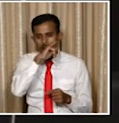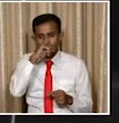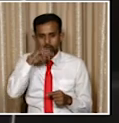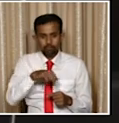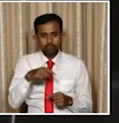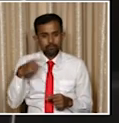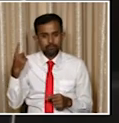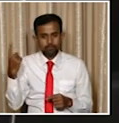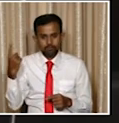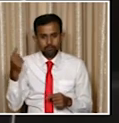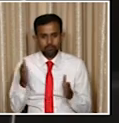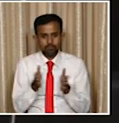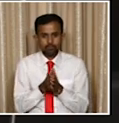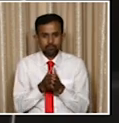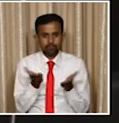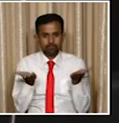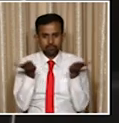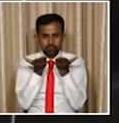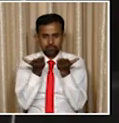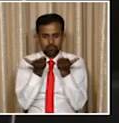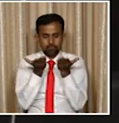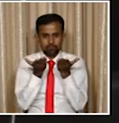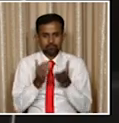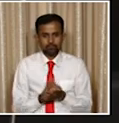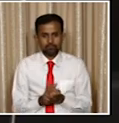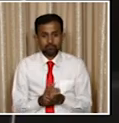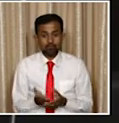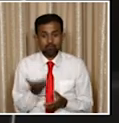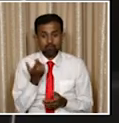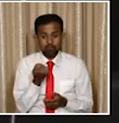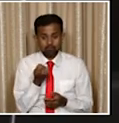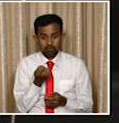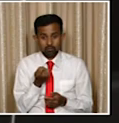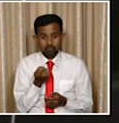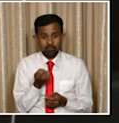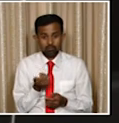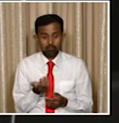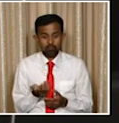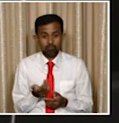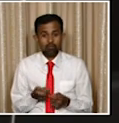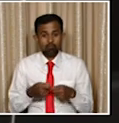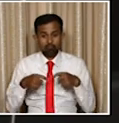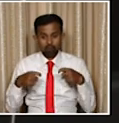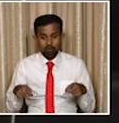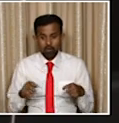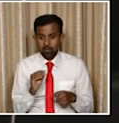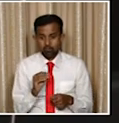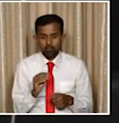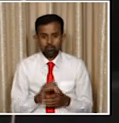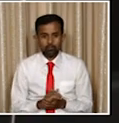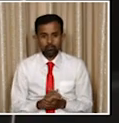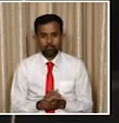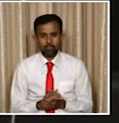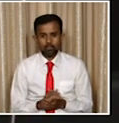டிக்கெட்டும் அதிக விலை கொடுத்து வாங்க வேண்டும் ஸ்ரீலங்கன் ஏர்லைன்ஸ் டிக்கெட். ஆனால் எங்கோ ஒரு அநீதி நடக்கிறது, அதை தடுத்து நிறுத்துங்கள்.